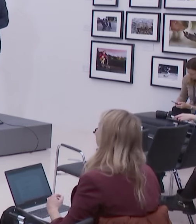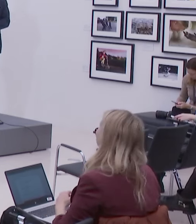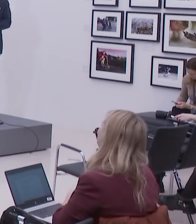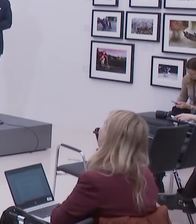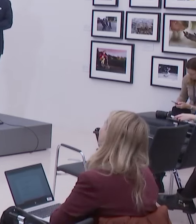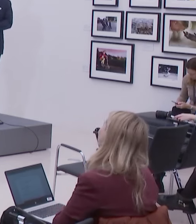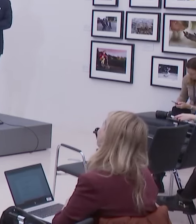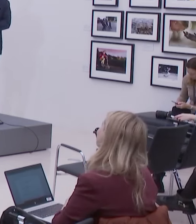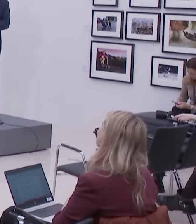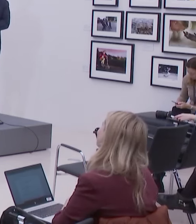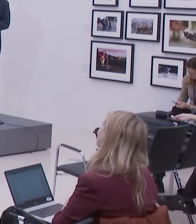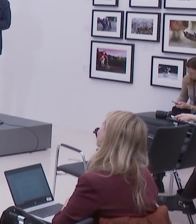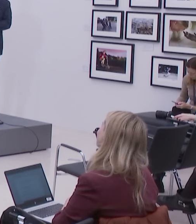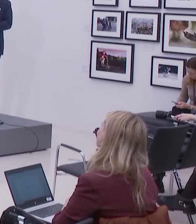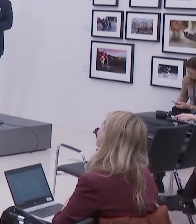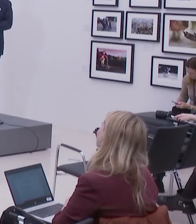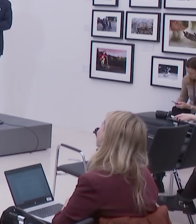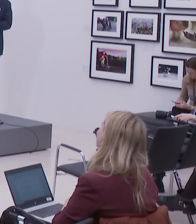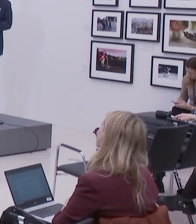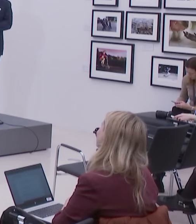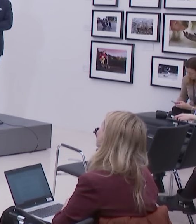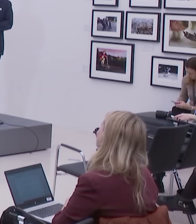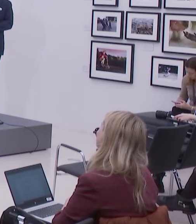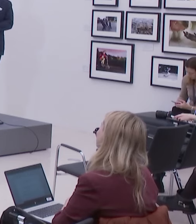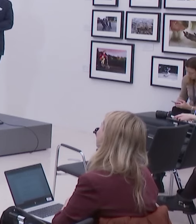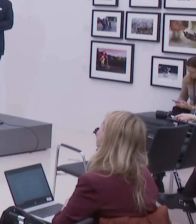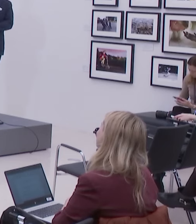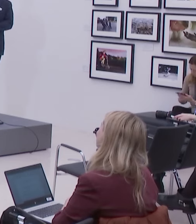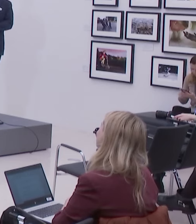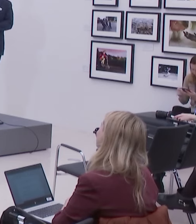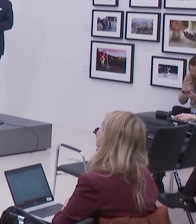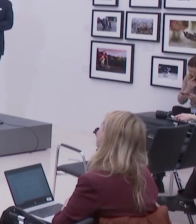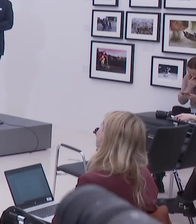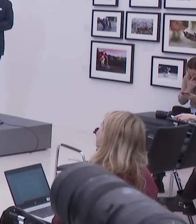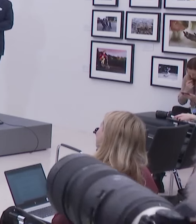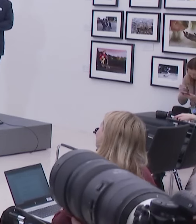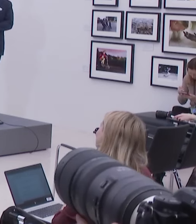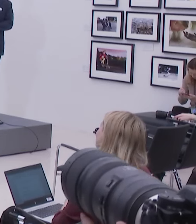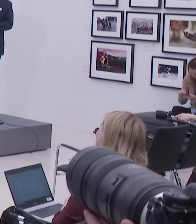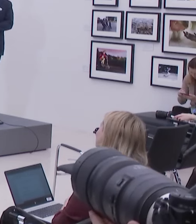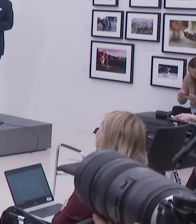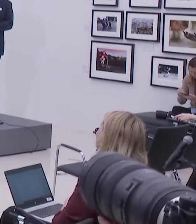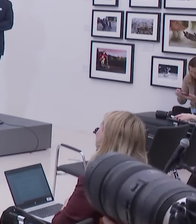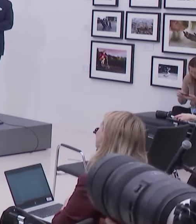Klimaschutzgesetz lässt auch noch auf sich warten. Was ist denn da überhaupt realistisch?